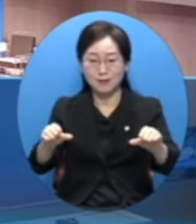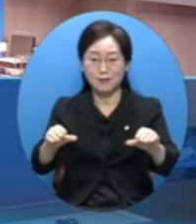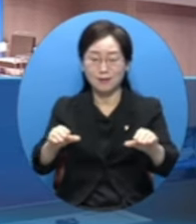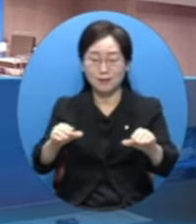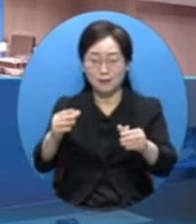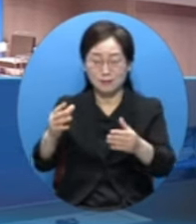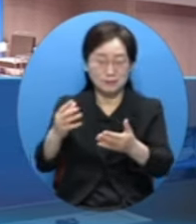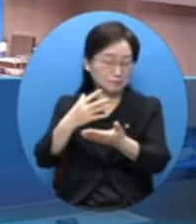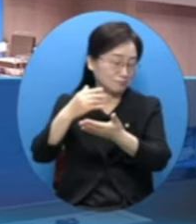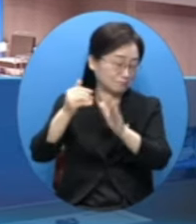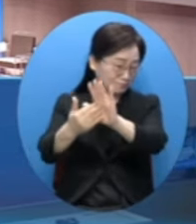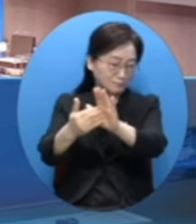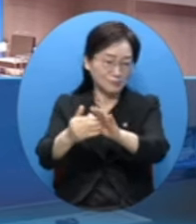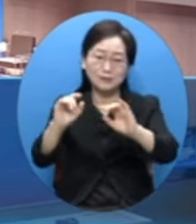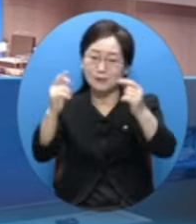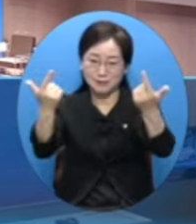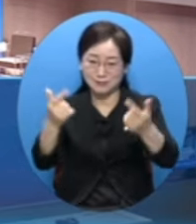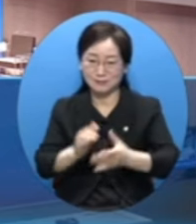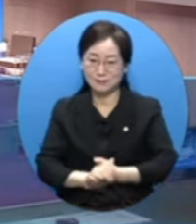거두지도 아니하셨도다.